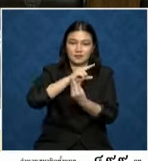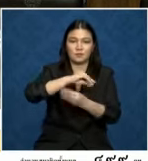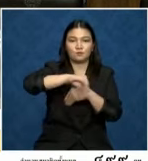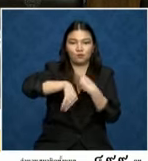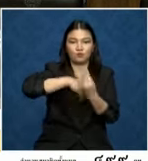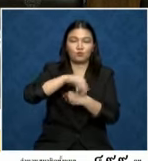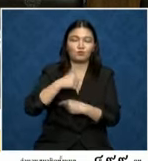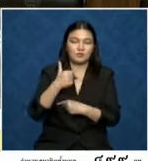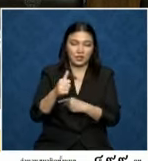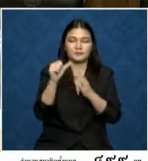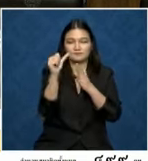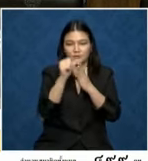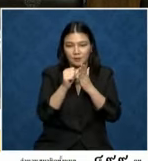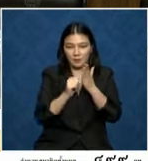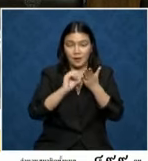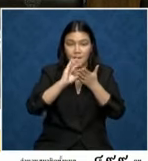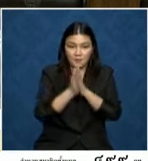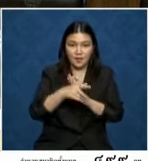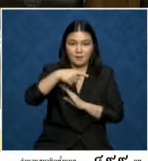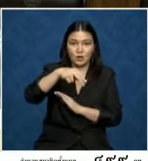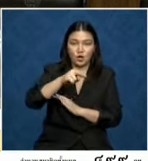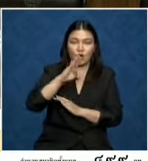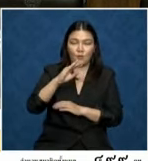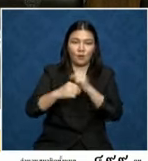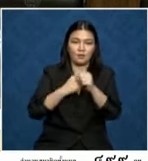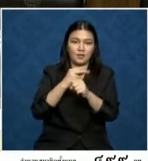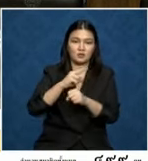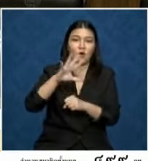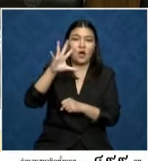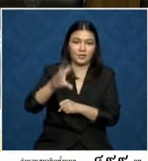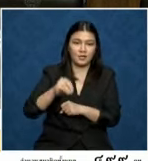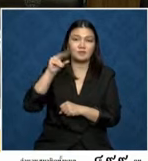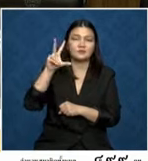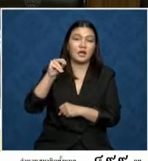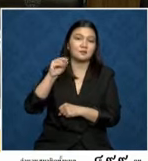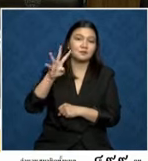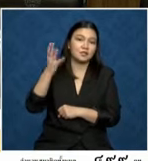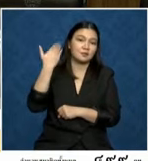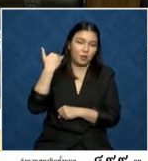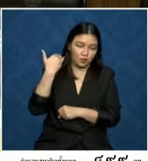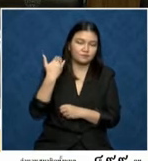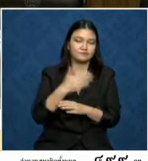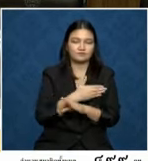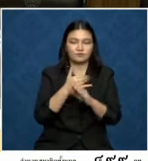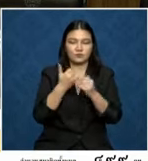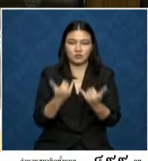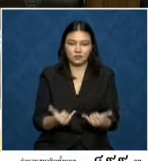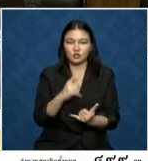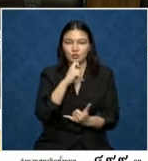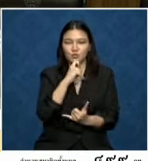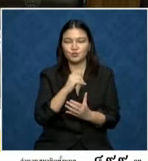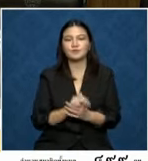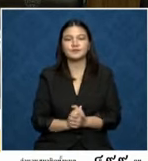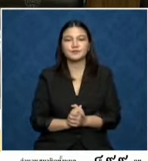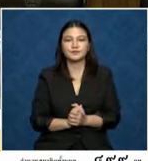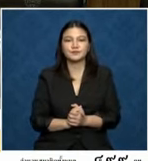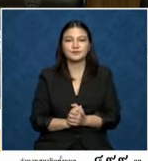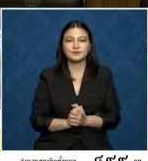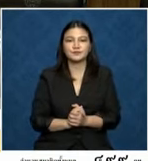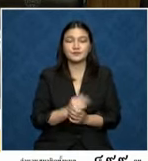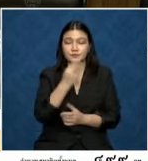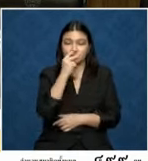ายจนกระทั่งมาเป็นพ.ร.บ.ในปี2534ที่บังคับใช้อยู่ในปัจจุบันสิ่งที่สำคัญครับอย่างที่ว่